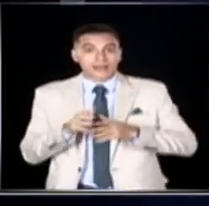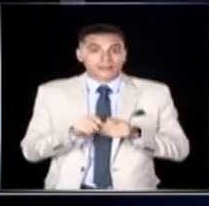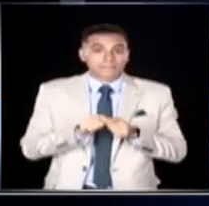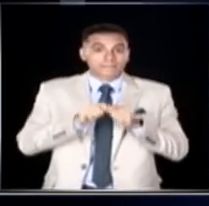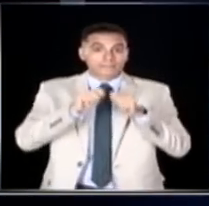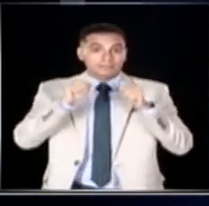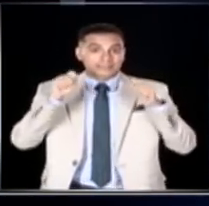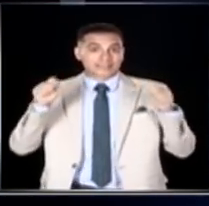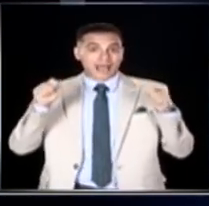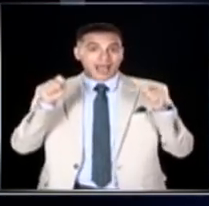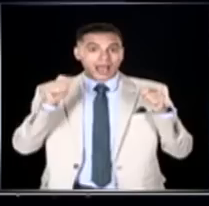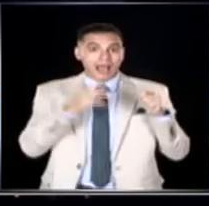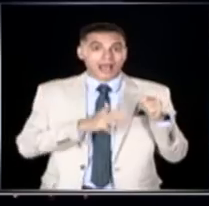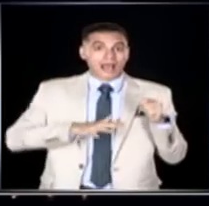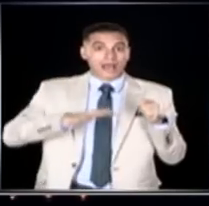950 متر.